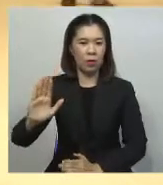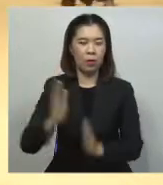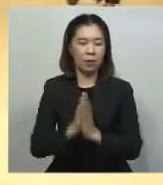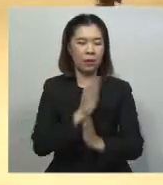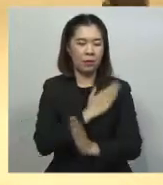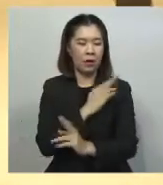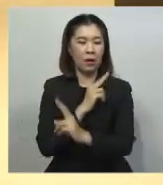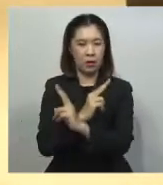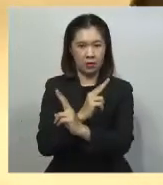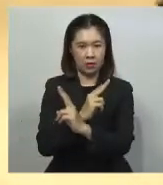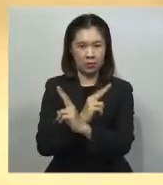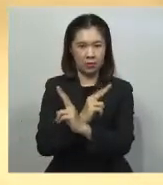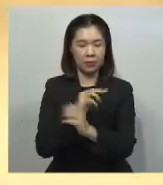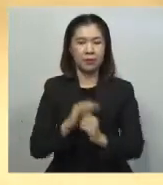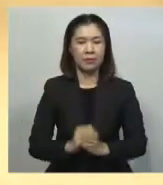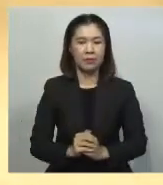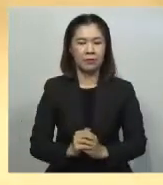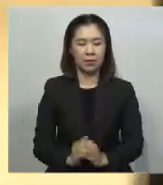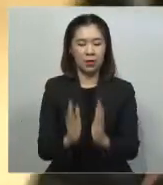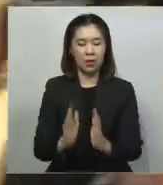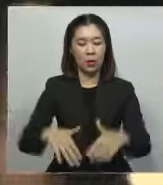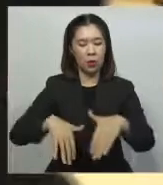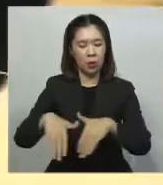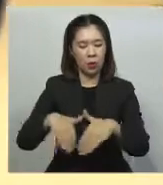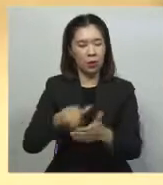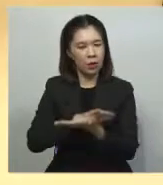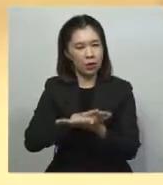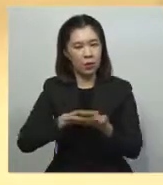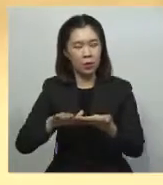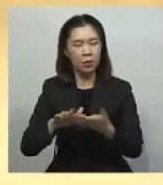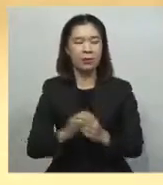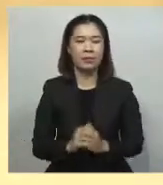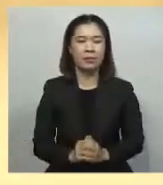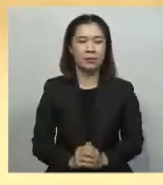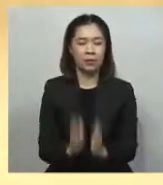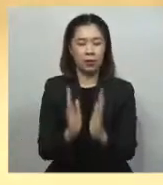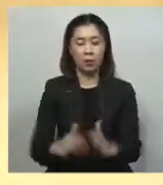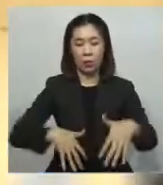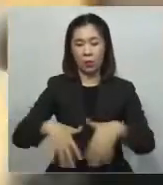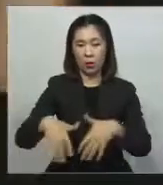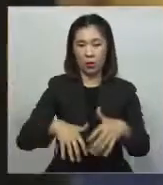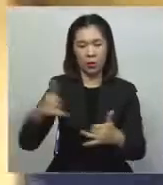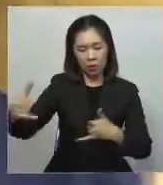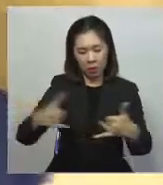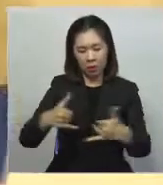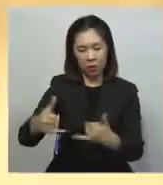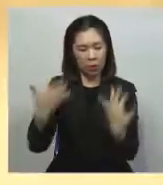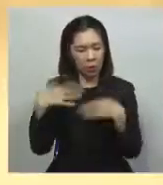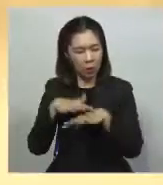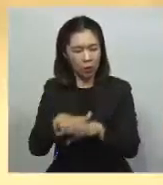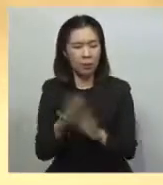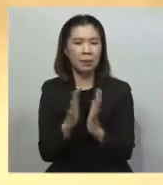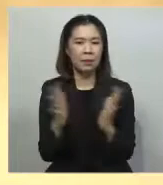พื่อความเป็นเสด็จความเป็นระเบียบเรียบร้อยนะคะในขณะที่วันนี้ค่ะก็ยังคงมีประชาชนเดินทางมาร่วมงานกันอย่างเนืองแ